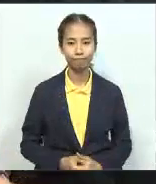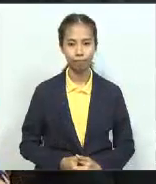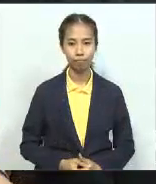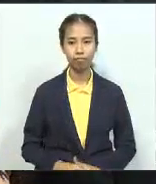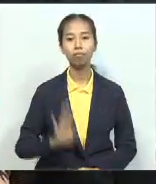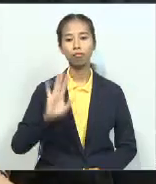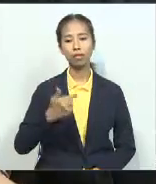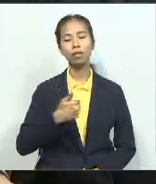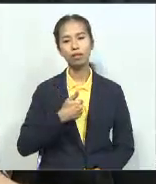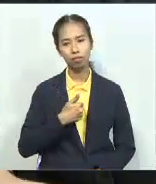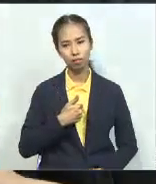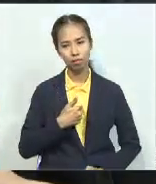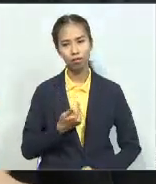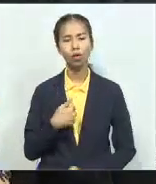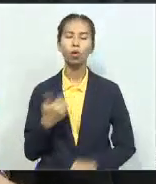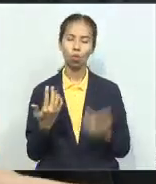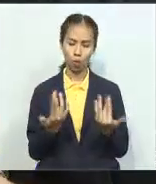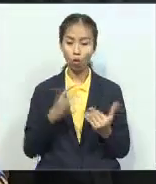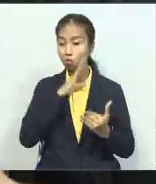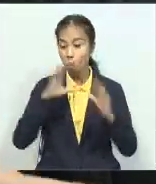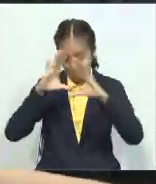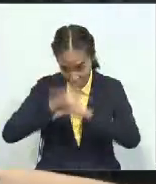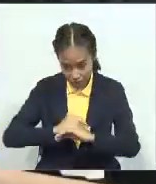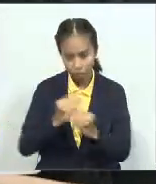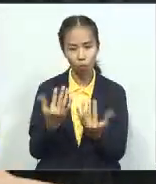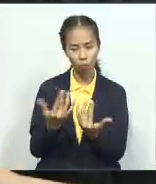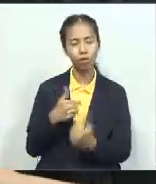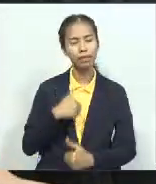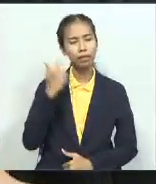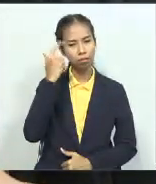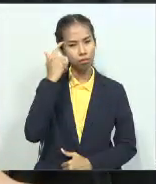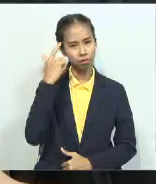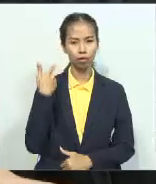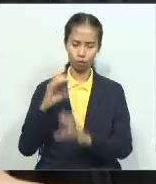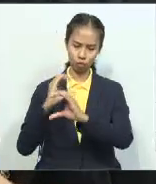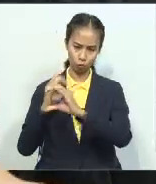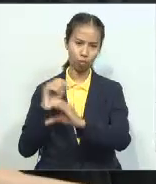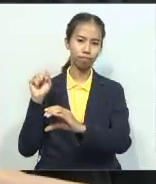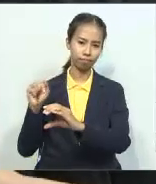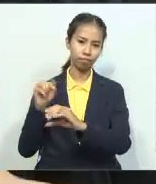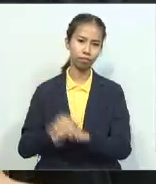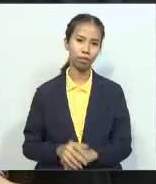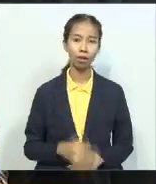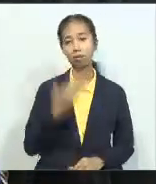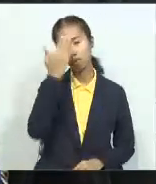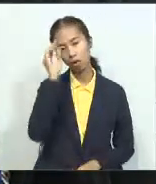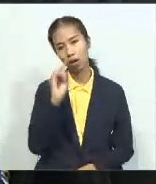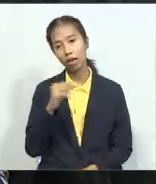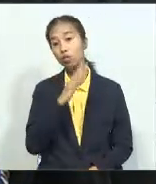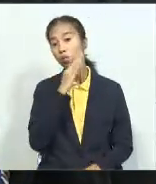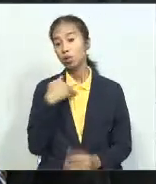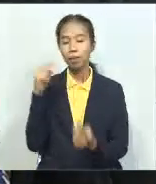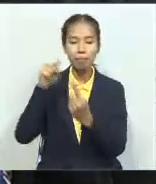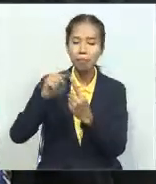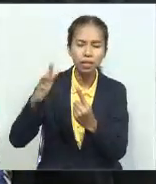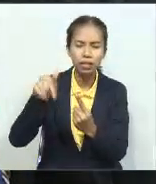ละจะรอถึงกลางคืนก็จะรอเพราะว่ามั่นใจในรถเขามากกว่ายังไปไม่ถึงที่แล้วก็พักโรงแรม